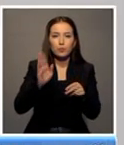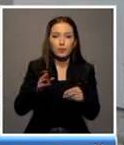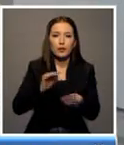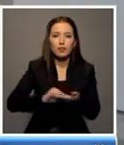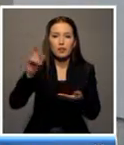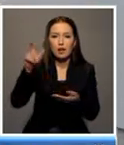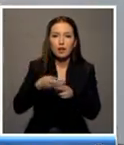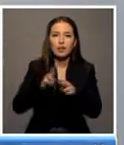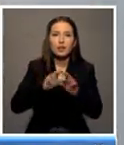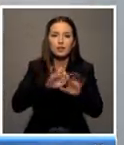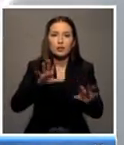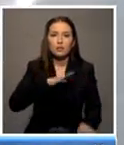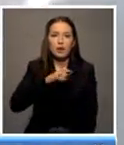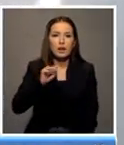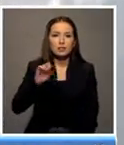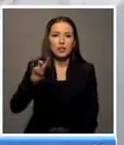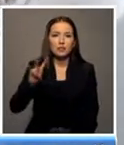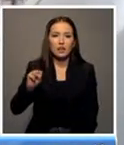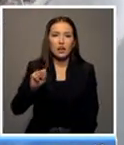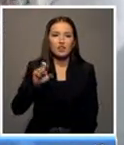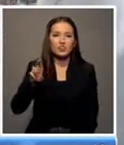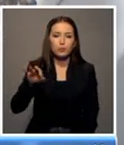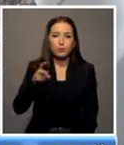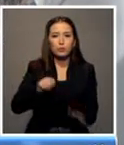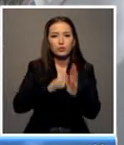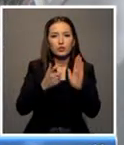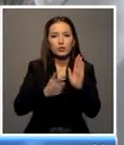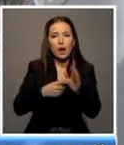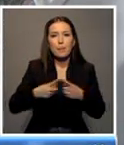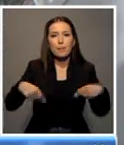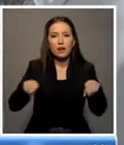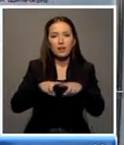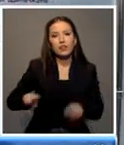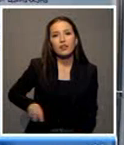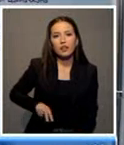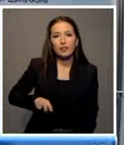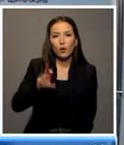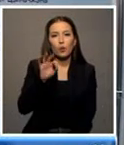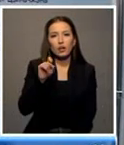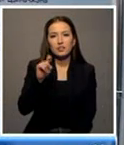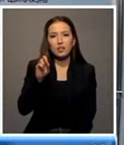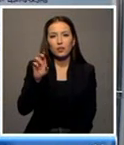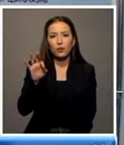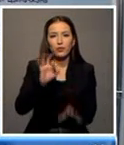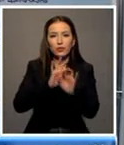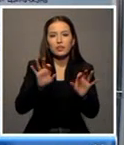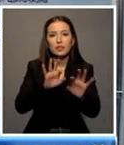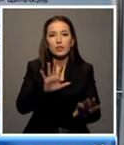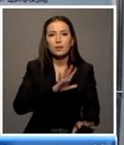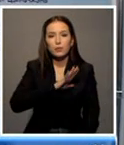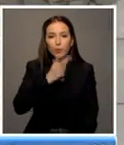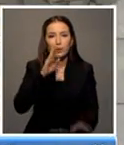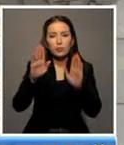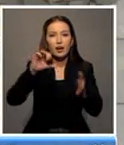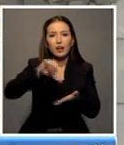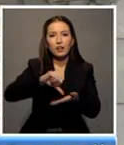Астана Экспо 2017 ұлттық компаниясының халықаралық қатысушыларымен жұмыс жөніндегі департамент директоры Илья Оразахов мәлім етті. Көрмеге қатысатын